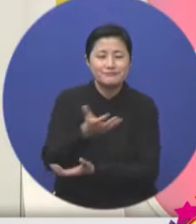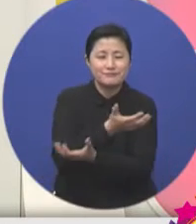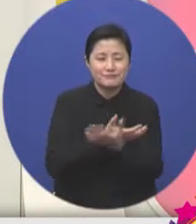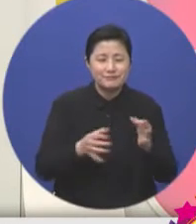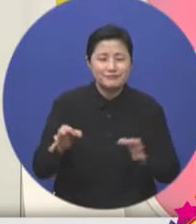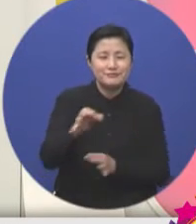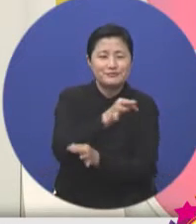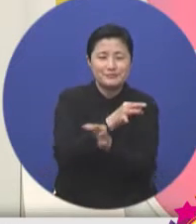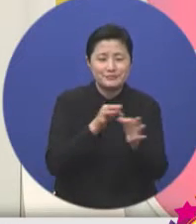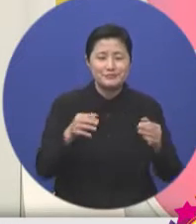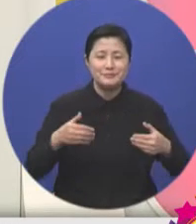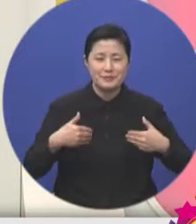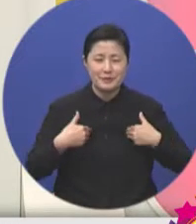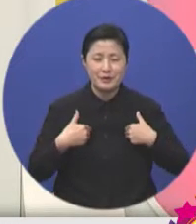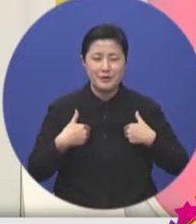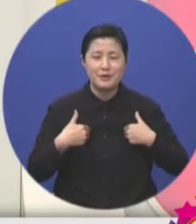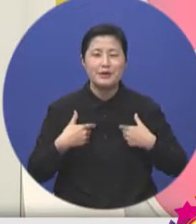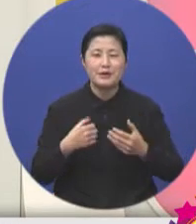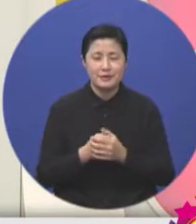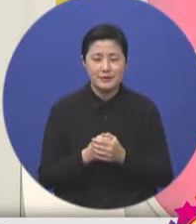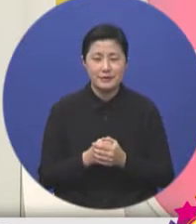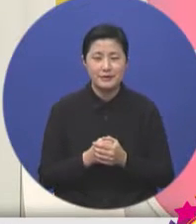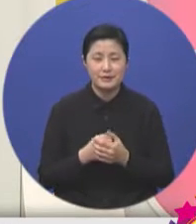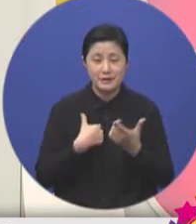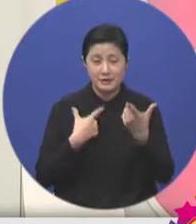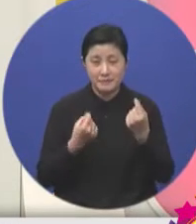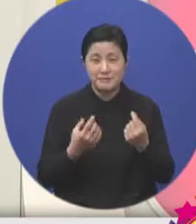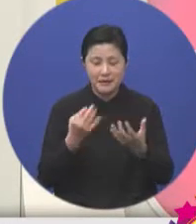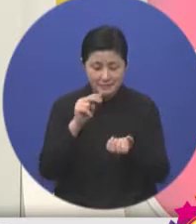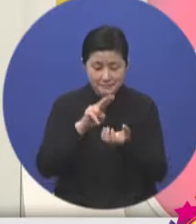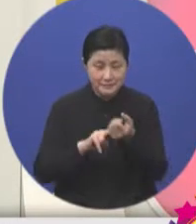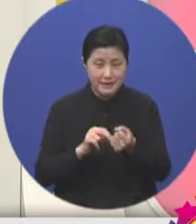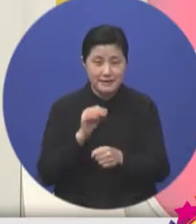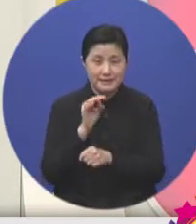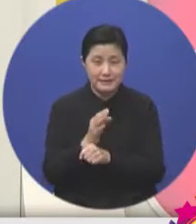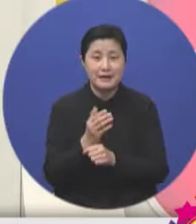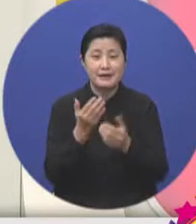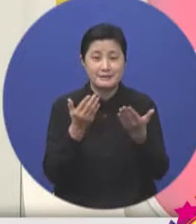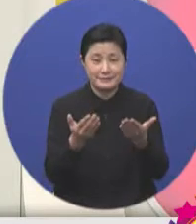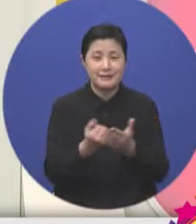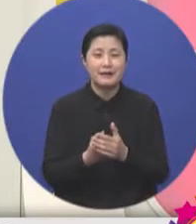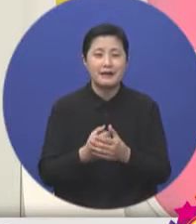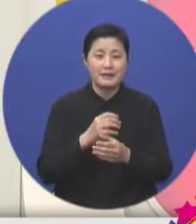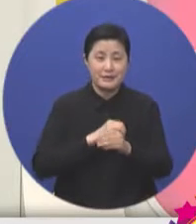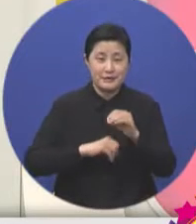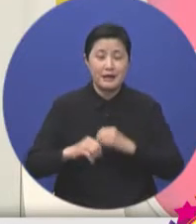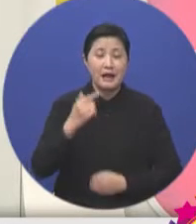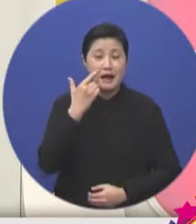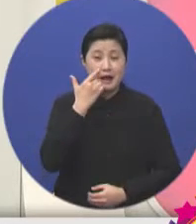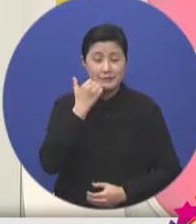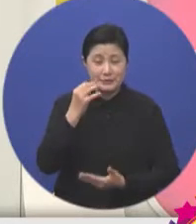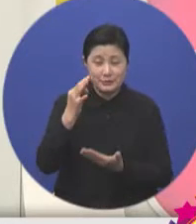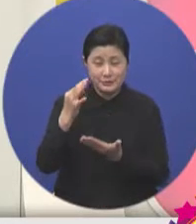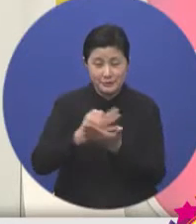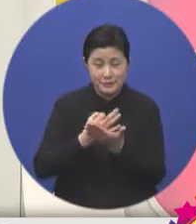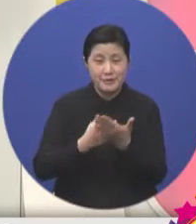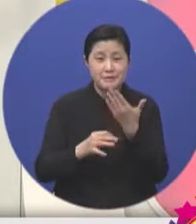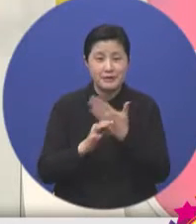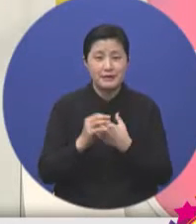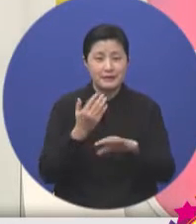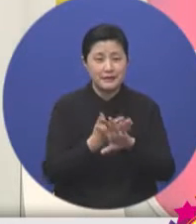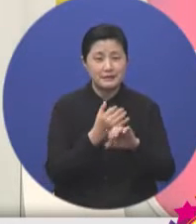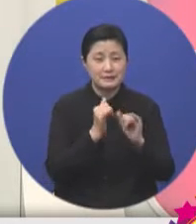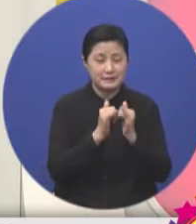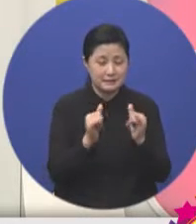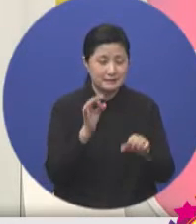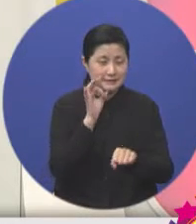됩니다. 돈은. 이렇게 꼭 움켜주시면 안 되고 저희들이 또 많이 팔아드릴 테니까. 예, 아버님들 이렇게 돈을 버시면 또 이렇게 다른 분들한테 이렇게 또